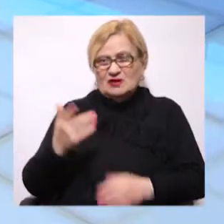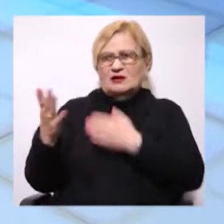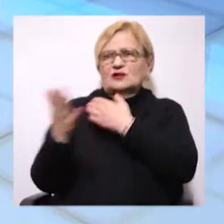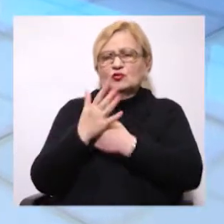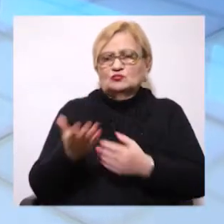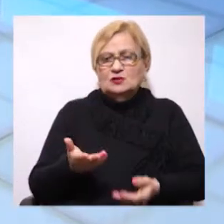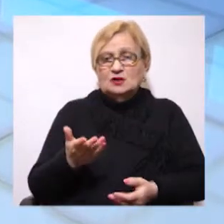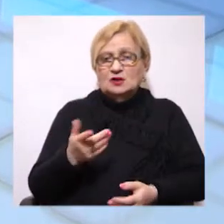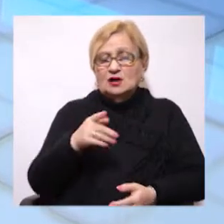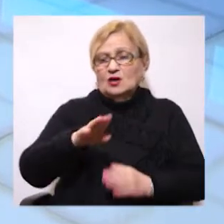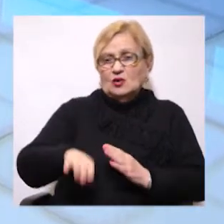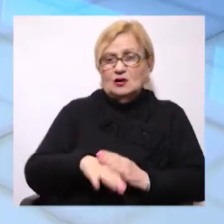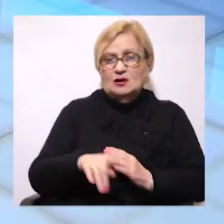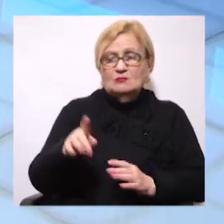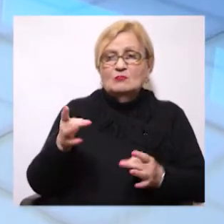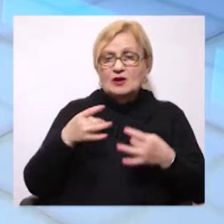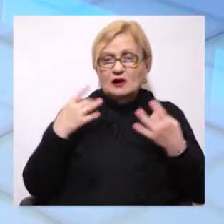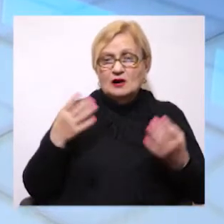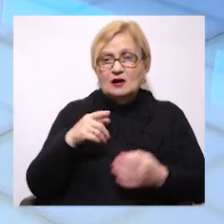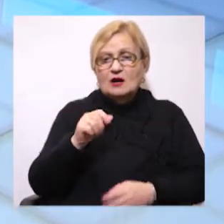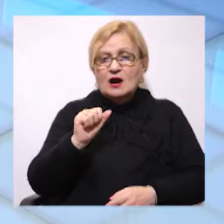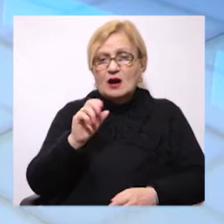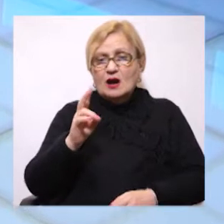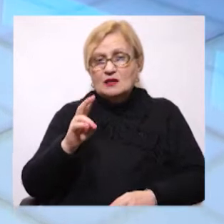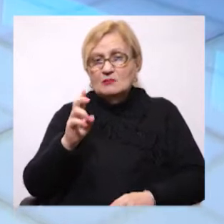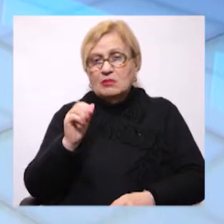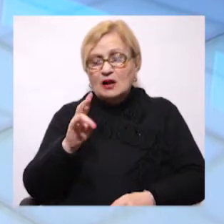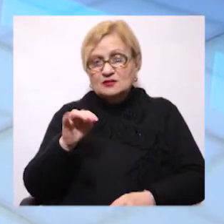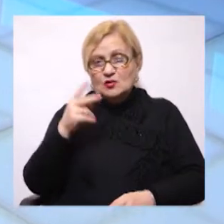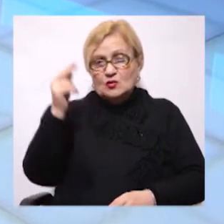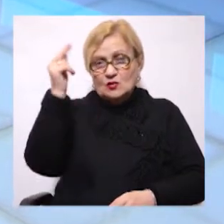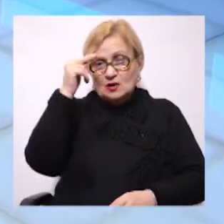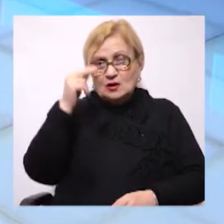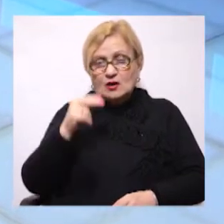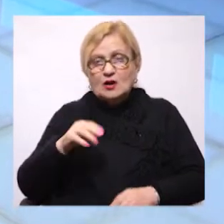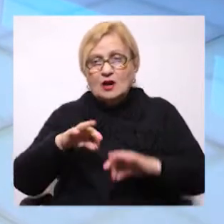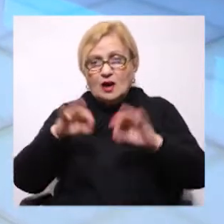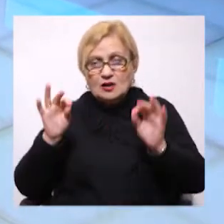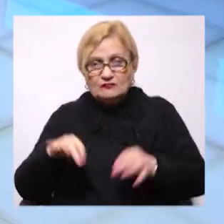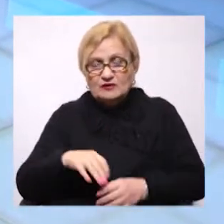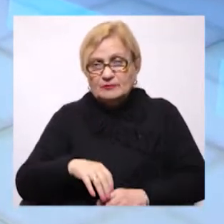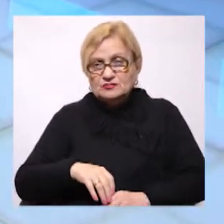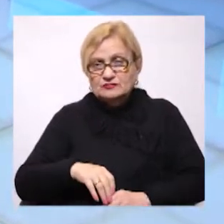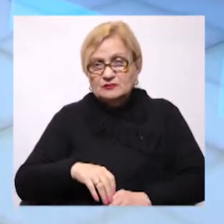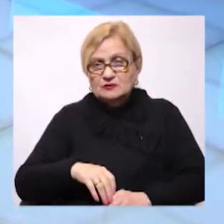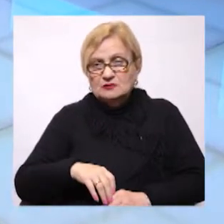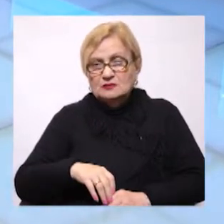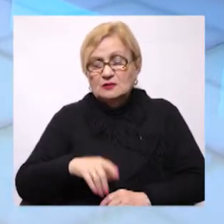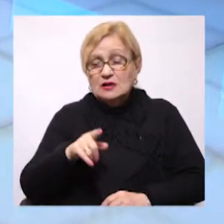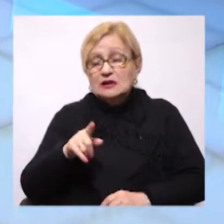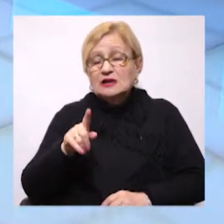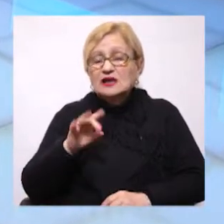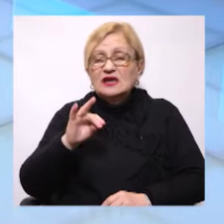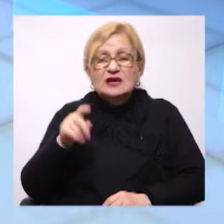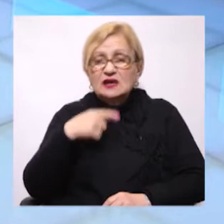უსაფუძვლოა თქვენი რჩევა, რომ ანბანის თეორეტიკა უნდა ვისწავლოთ ხელოვნებისთვის. მაშ ილია ამბობს, რომ